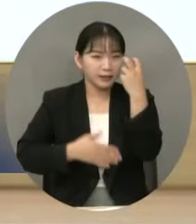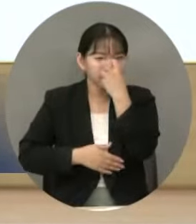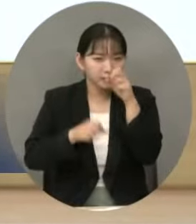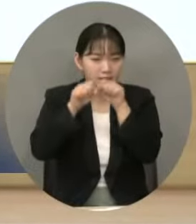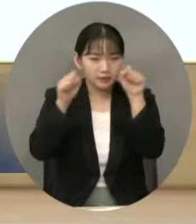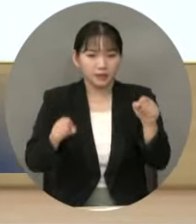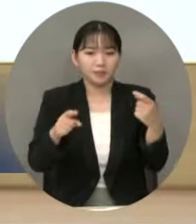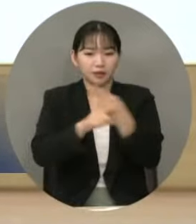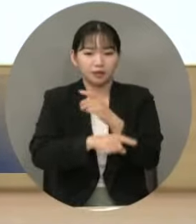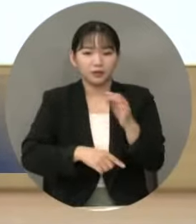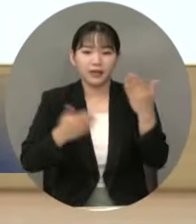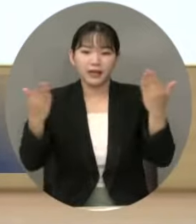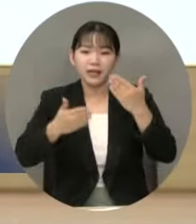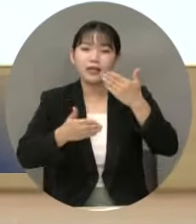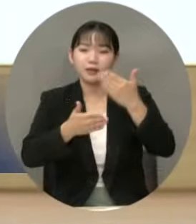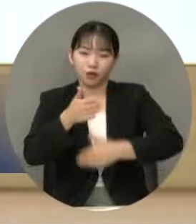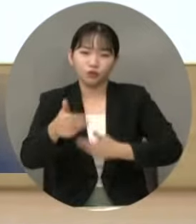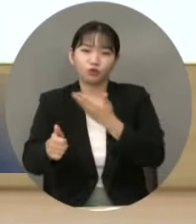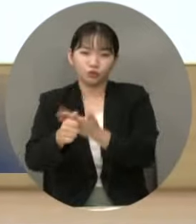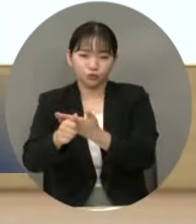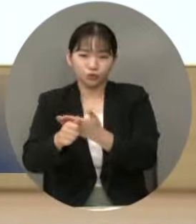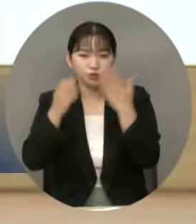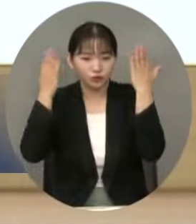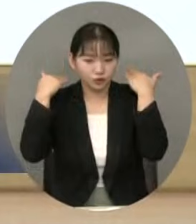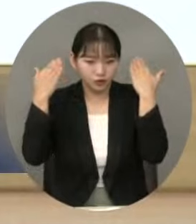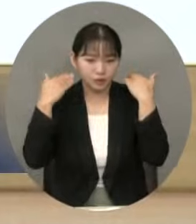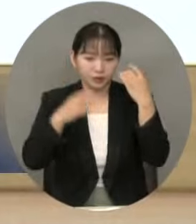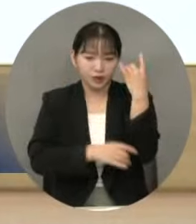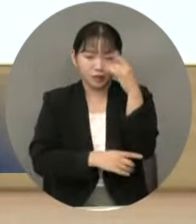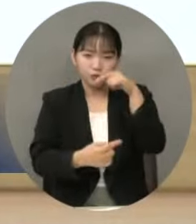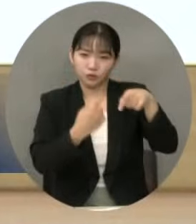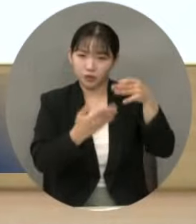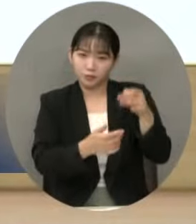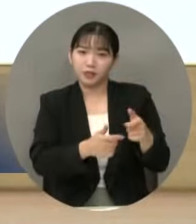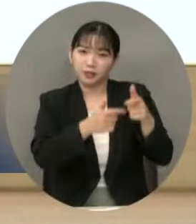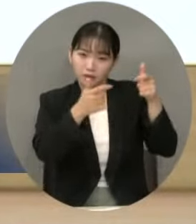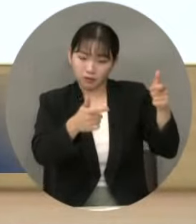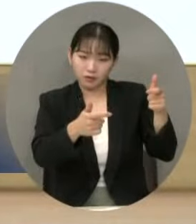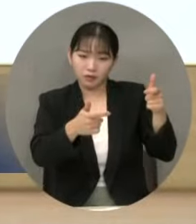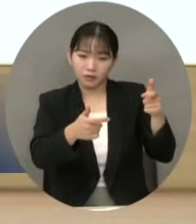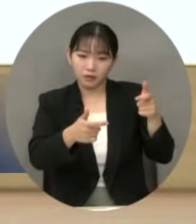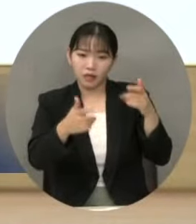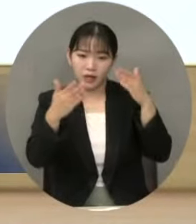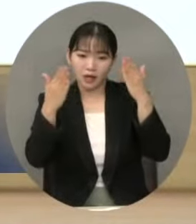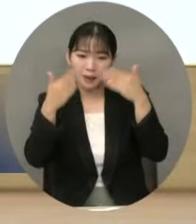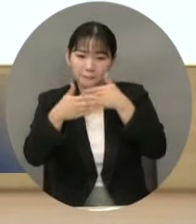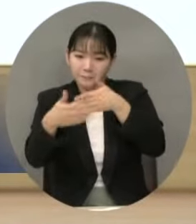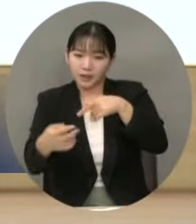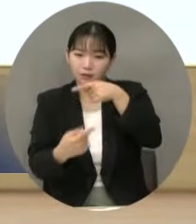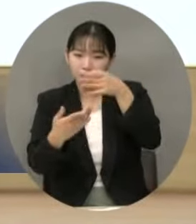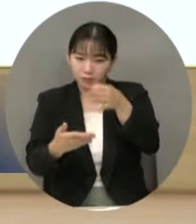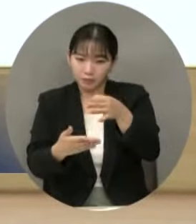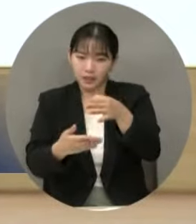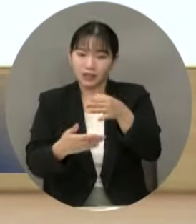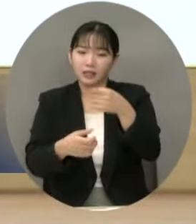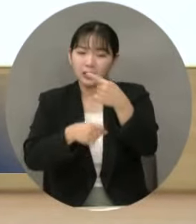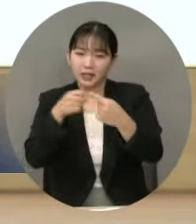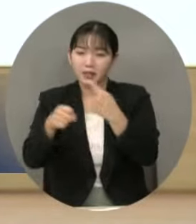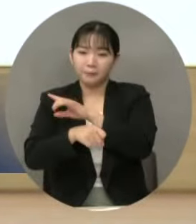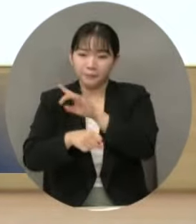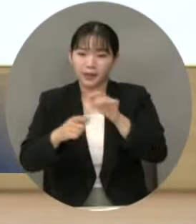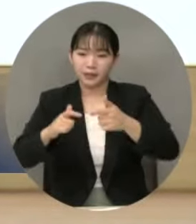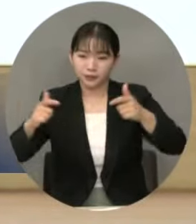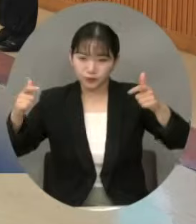개선으로 업무를 경감하고 학교 기본 운영비 확대와 학급 운영비 연차별 증액으로